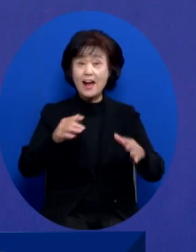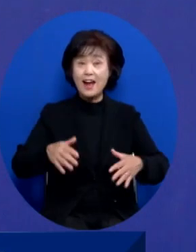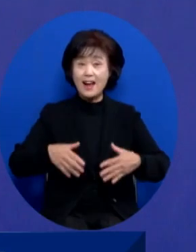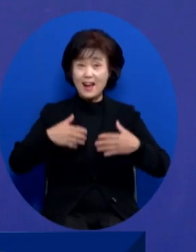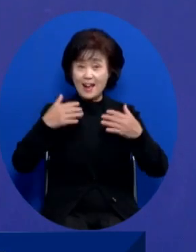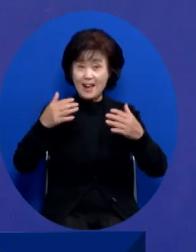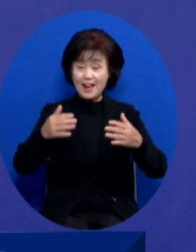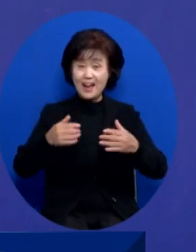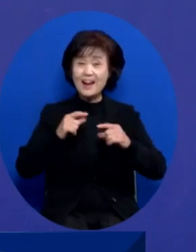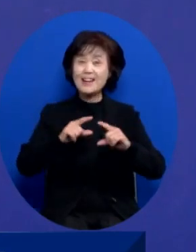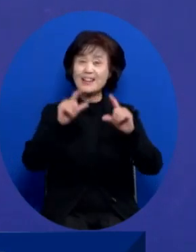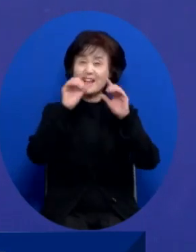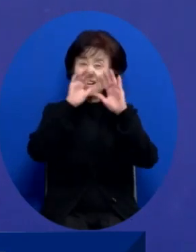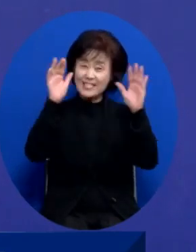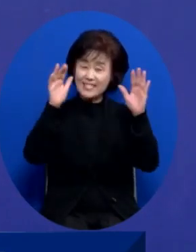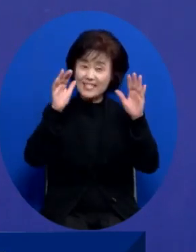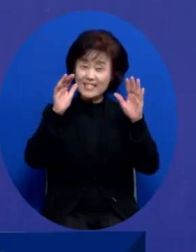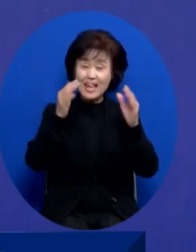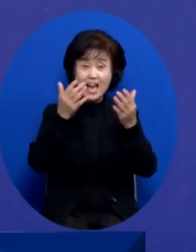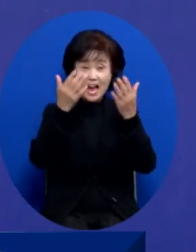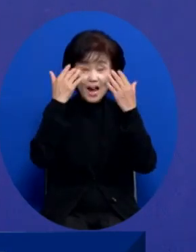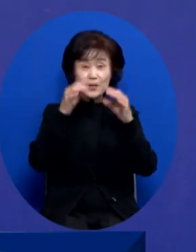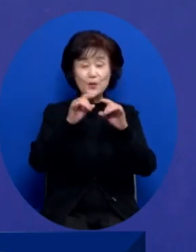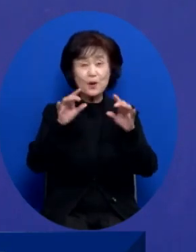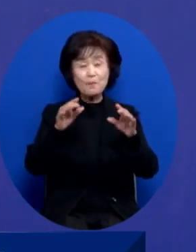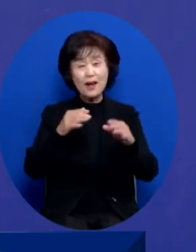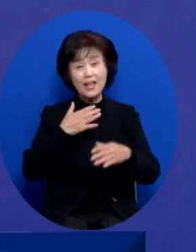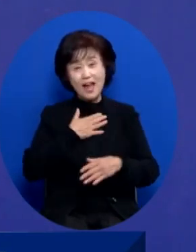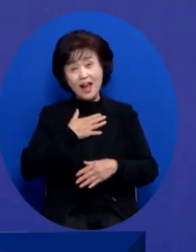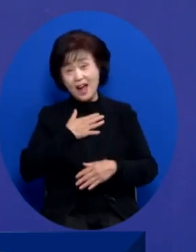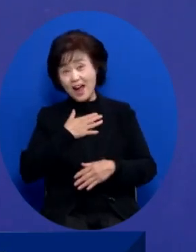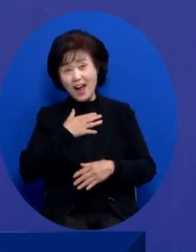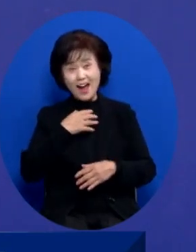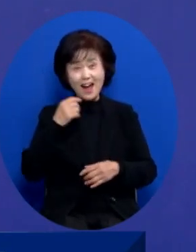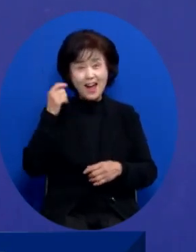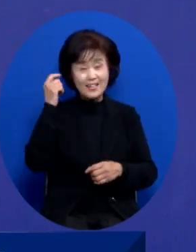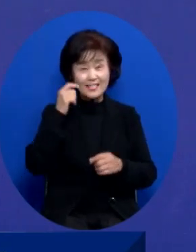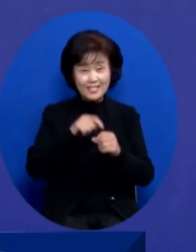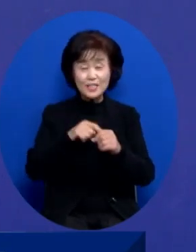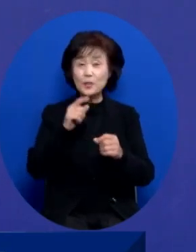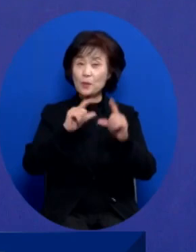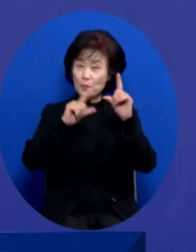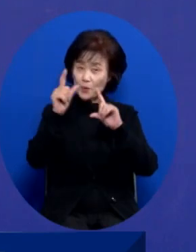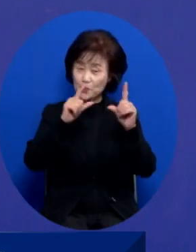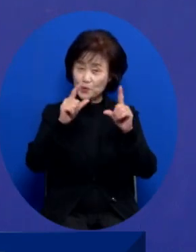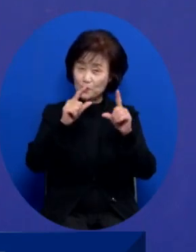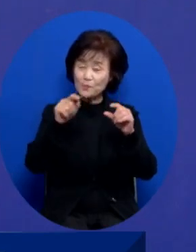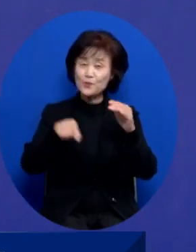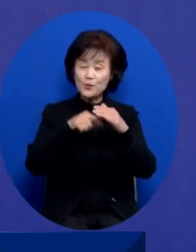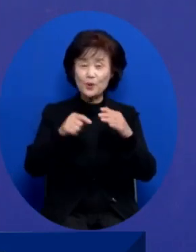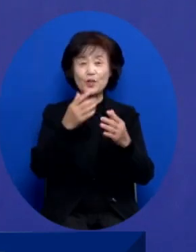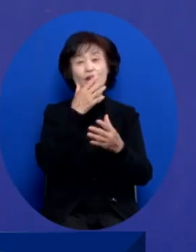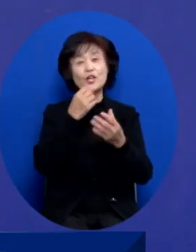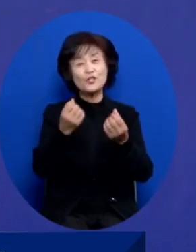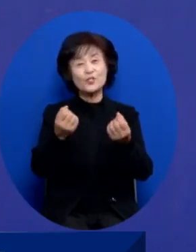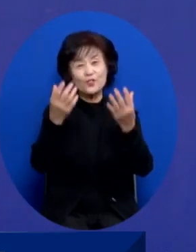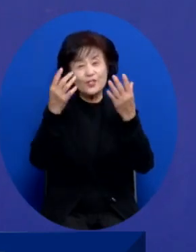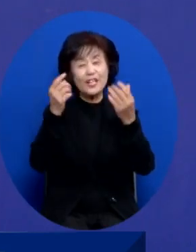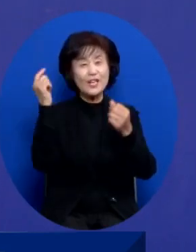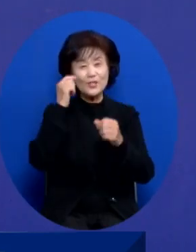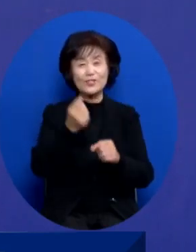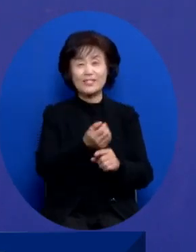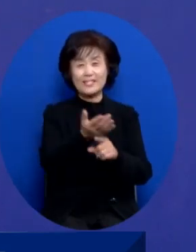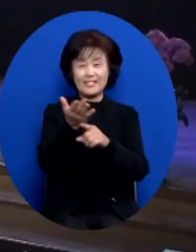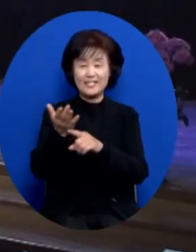캠퍼스마다 낭만의 분위기가 감도는데요. 한 예술대학에서는 낭만 속에서 복음을 전하는 축제가 열렸다고 합니다. 장현수 기자가 전해드립니다.